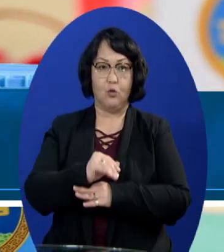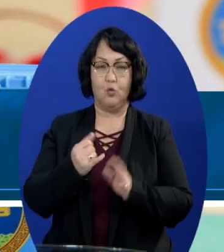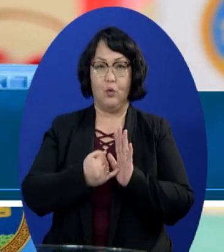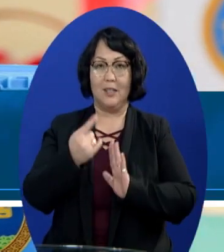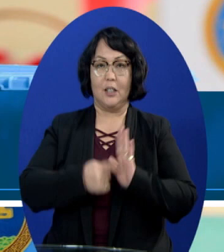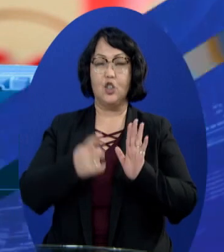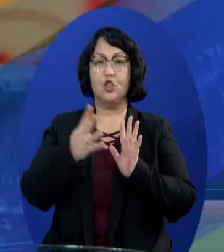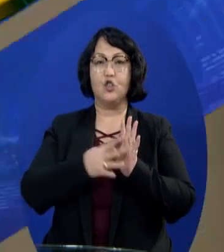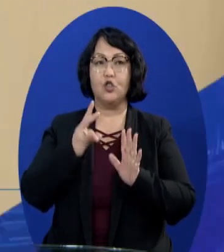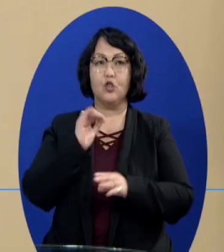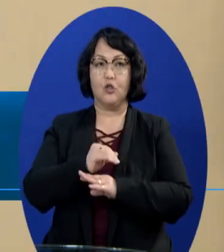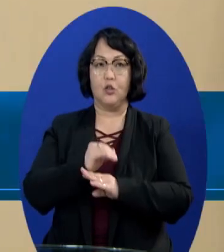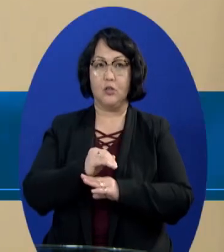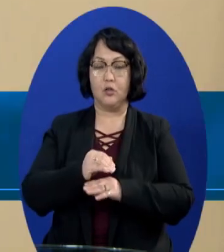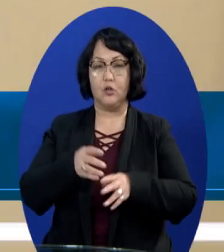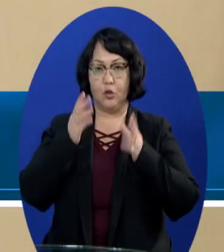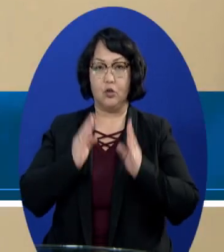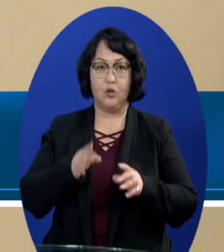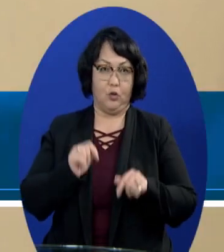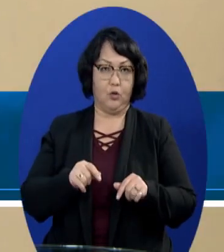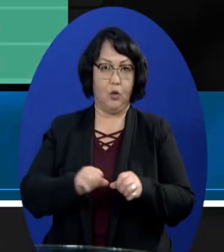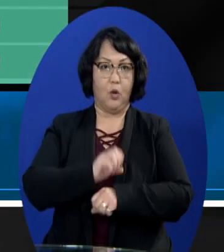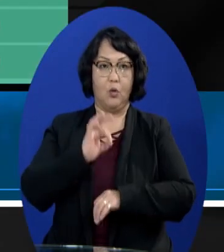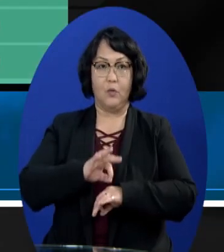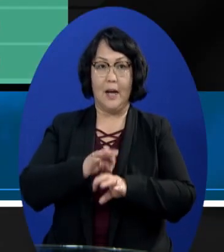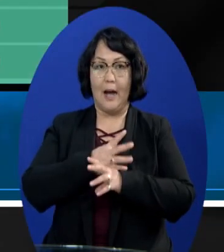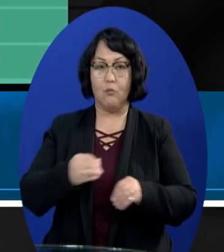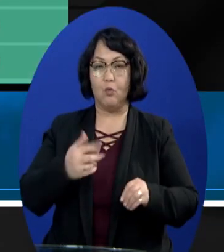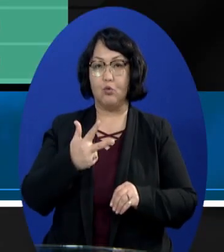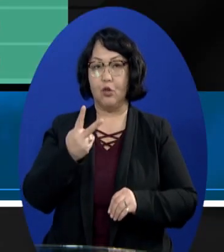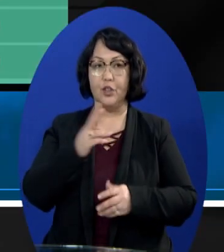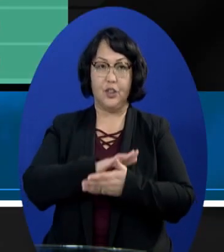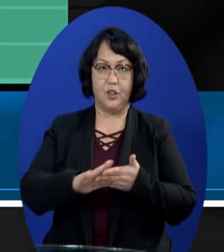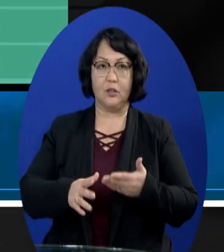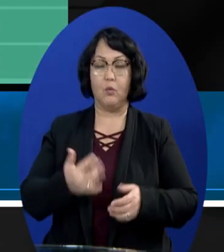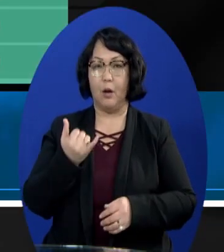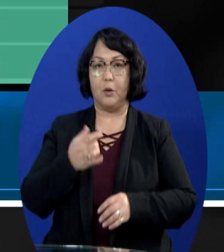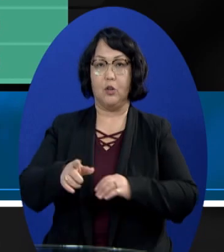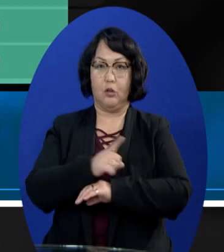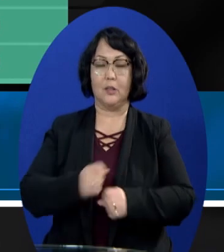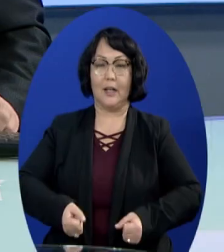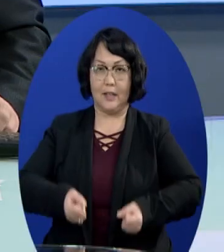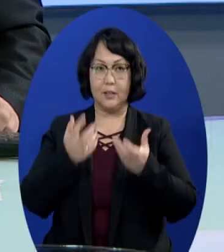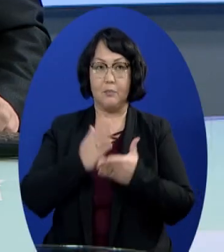сарын 9-ний өдөр гэж тогтлоо. Өнөөдөр коронавирусны халдварын 32 шин тохиолдол нийслэл бүртгэгдлээ.